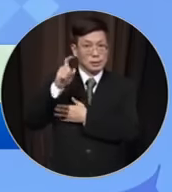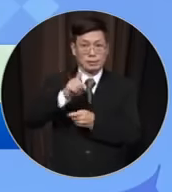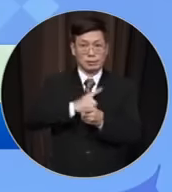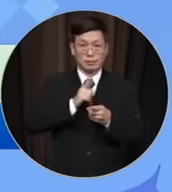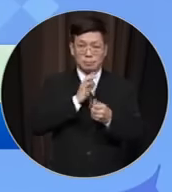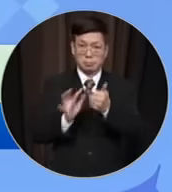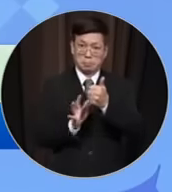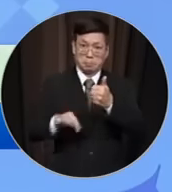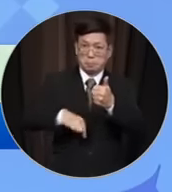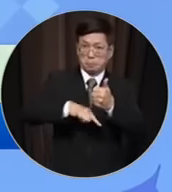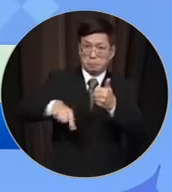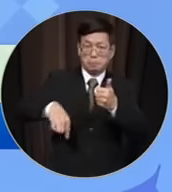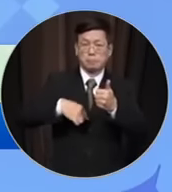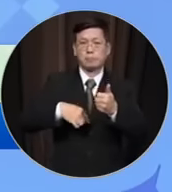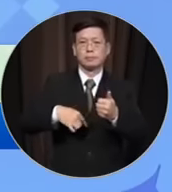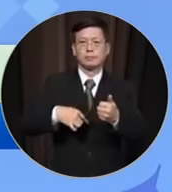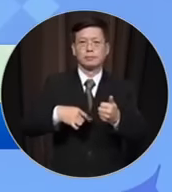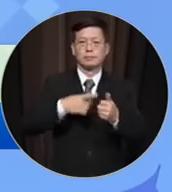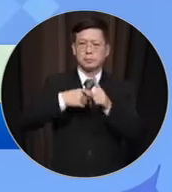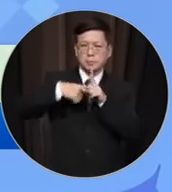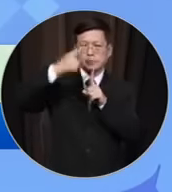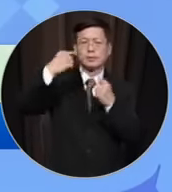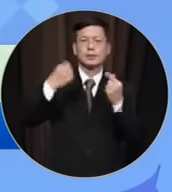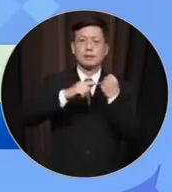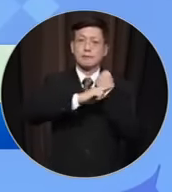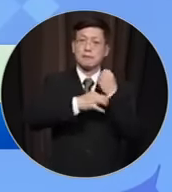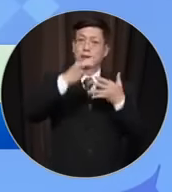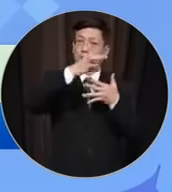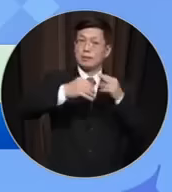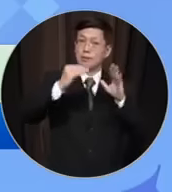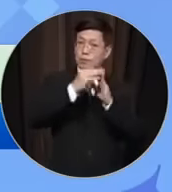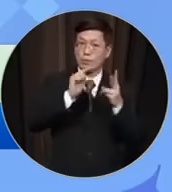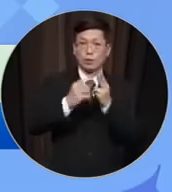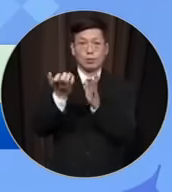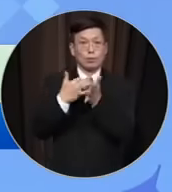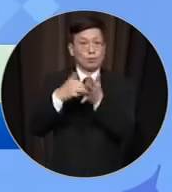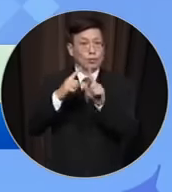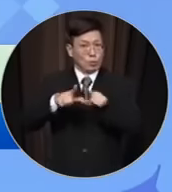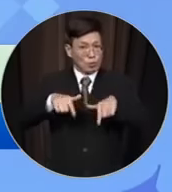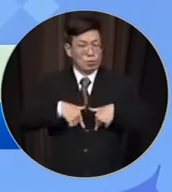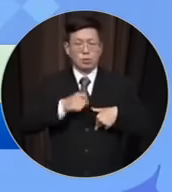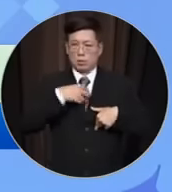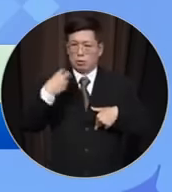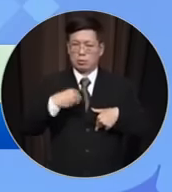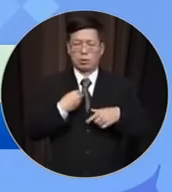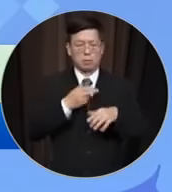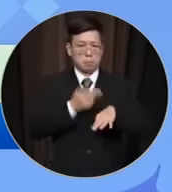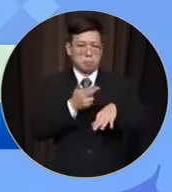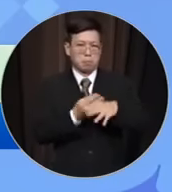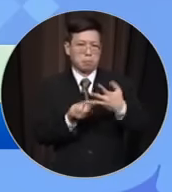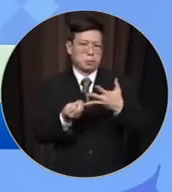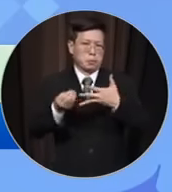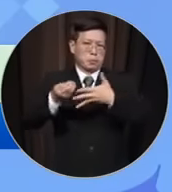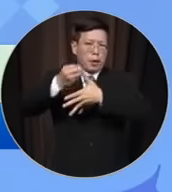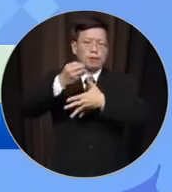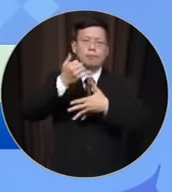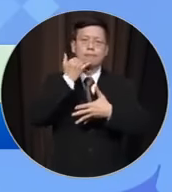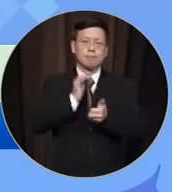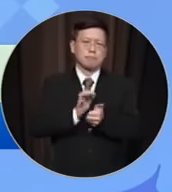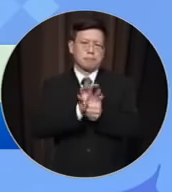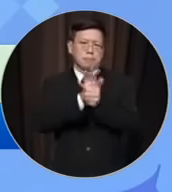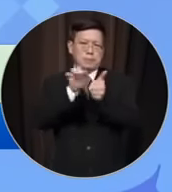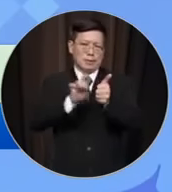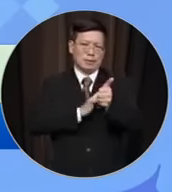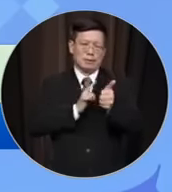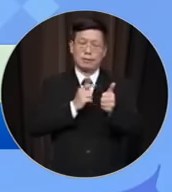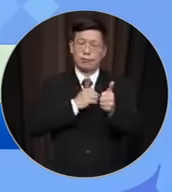构的职核量，特别是强化法制局和预算中心的功能，这样当然才能够提升立法院的问政品质，